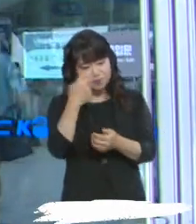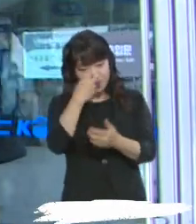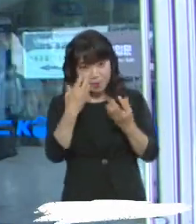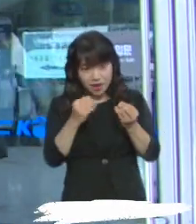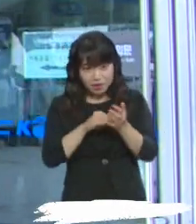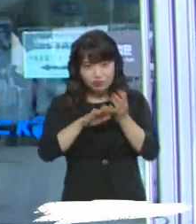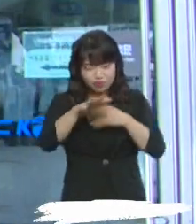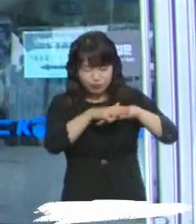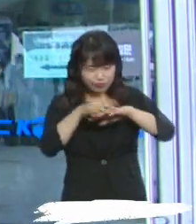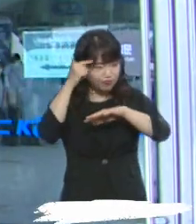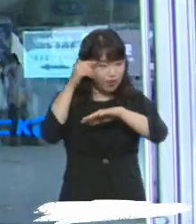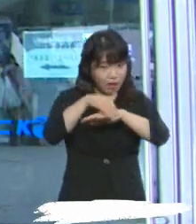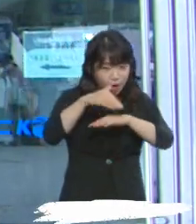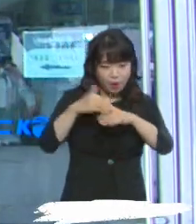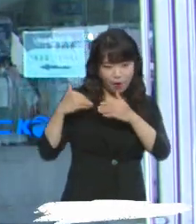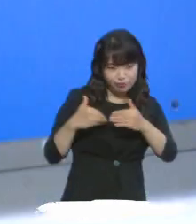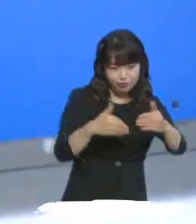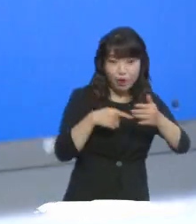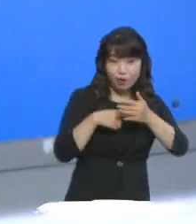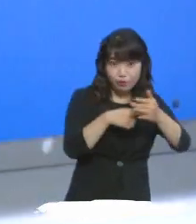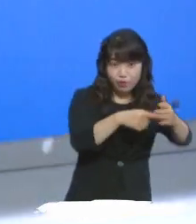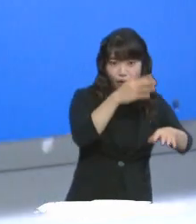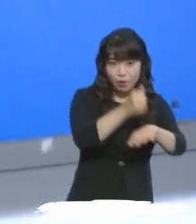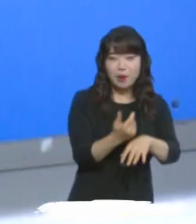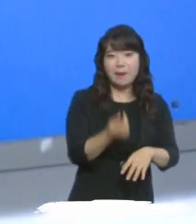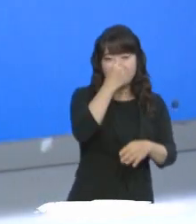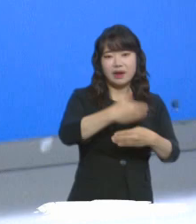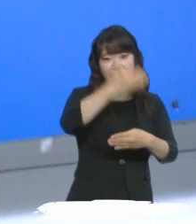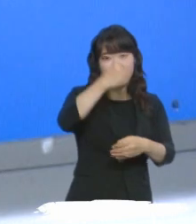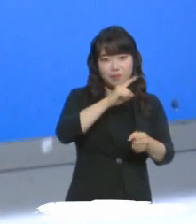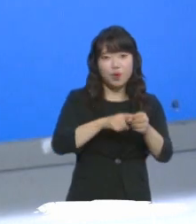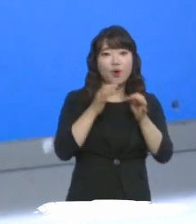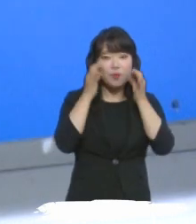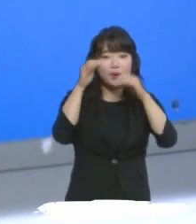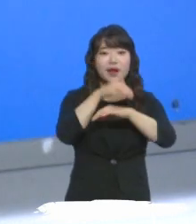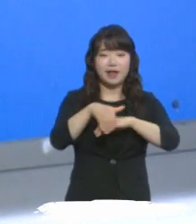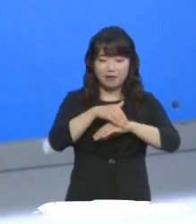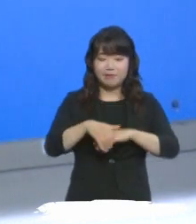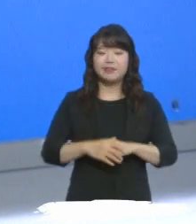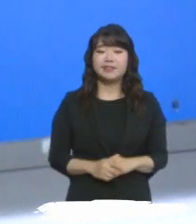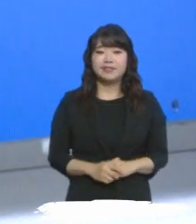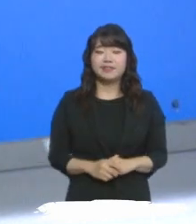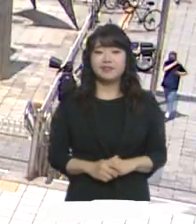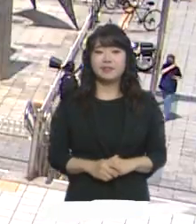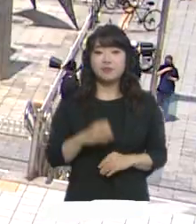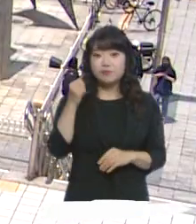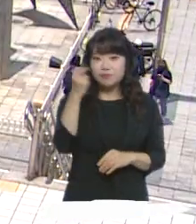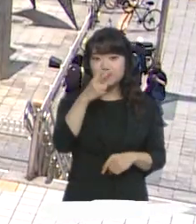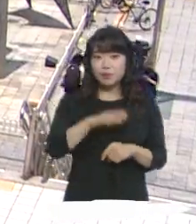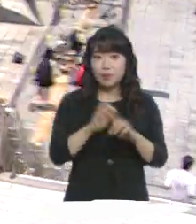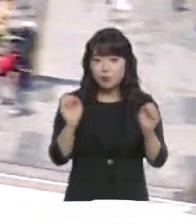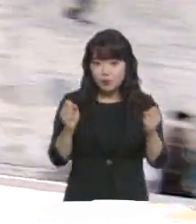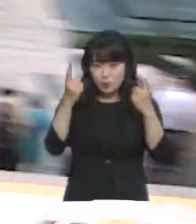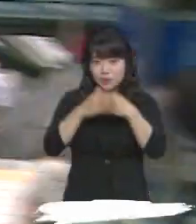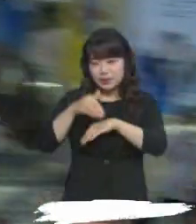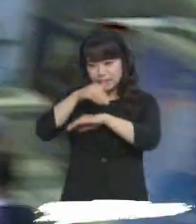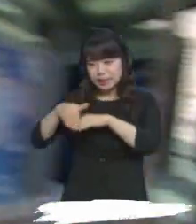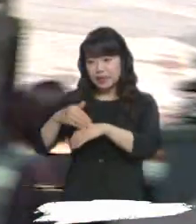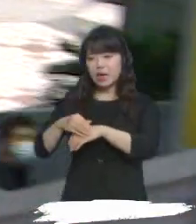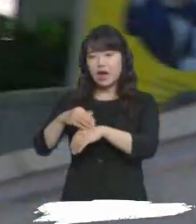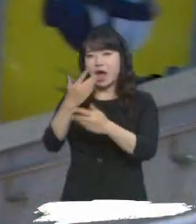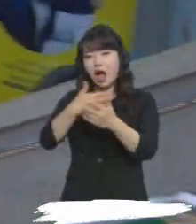기본 실시설계 등 후속 절차를 추진해 조기 개통할 수 있도록 노력한다는 계획입니다. 한편 같은 날 심의가 진행된